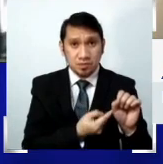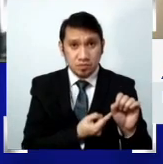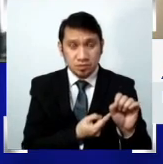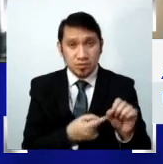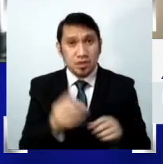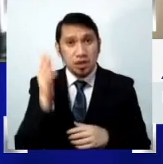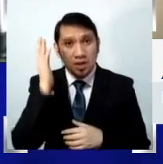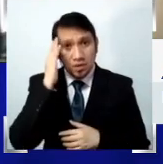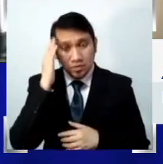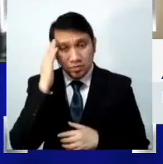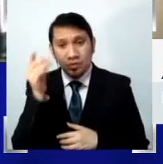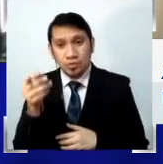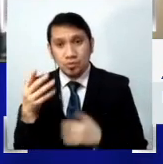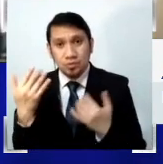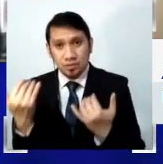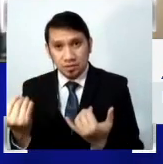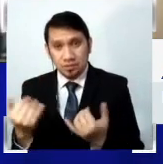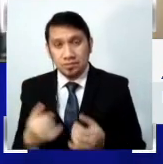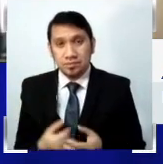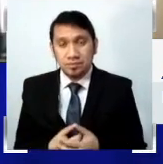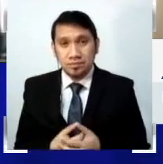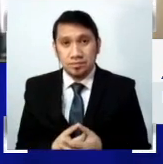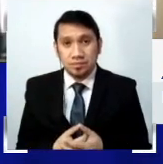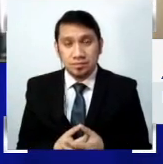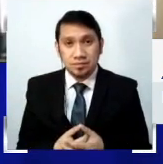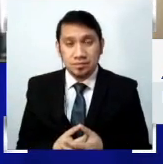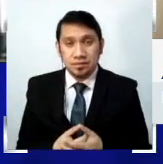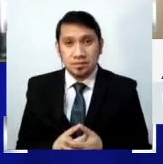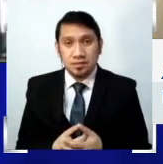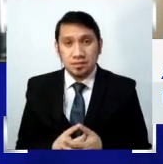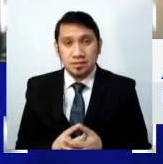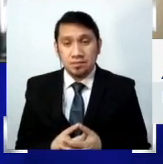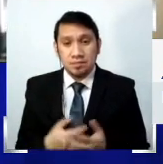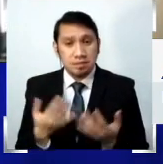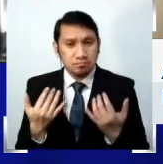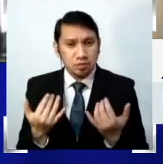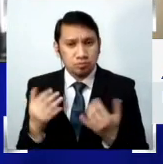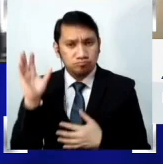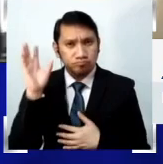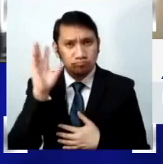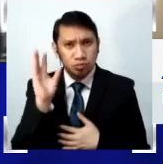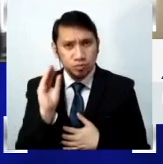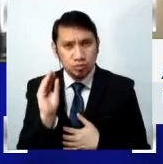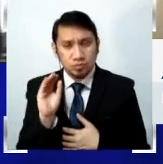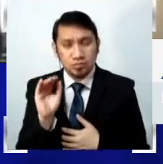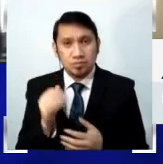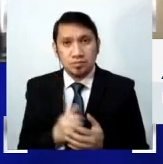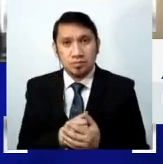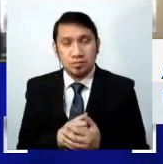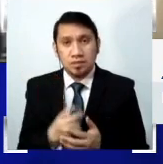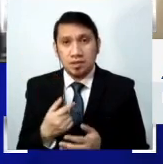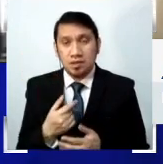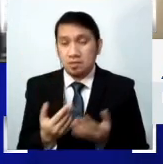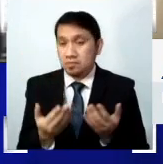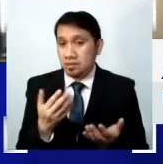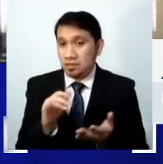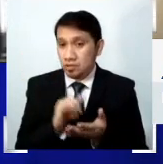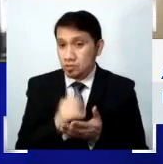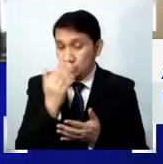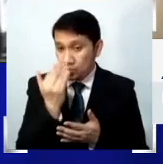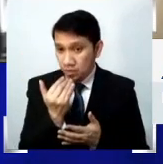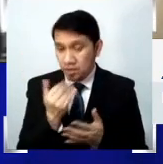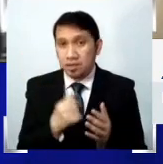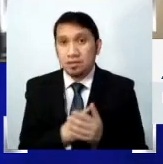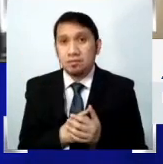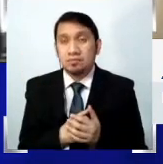now. This is very rare, at ito siguro ay isa sa mga bagay na nasa